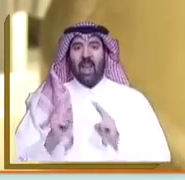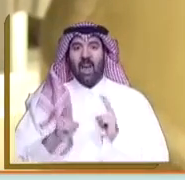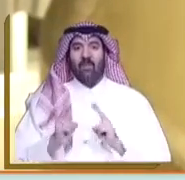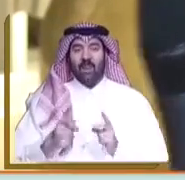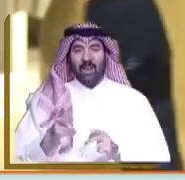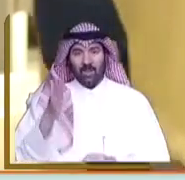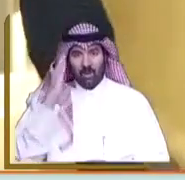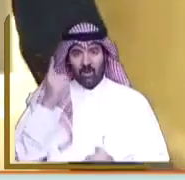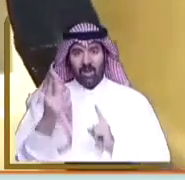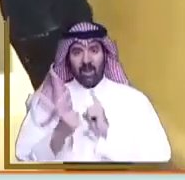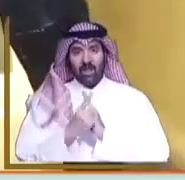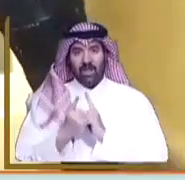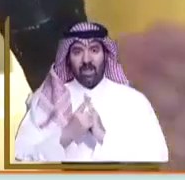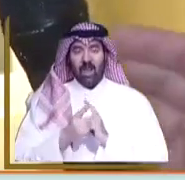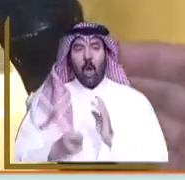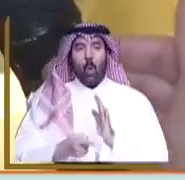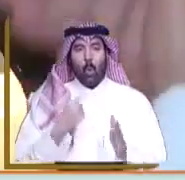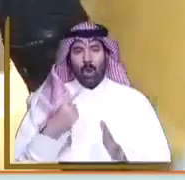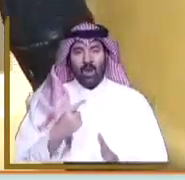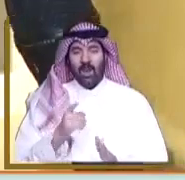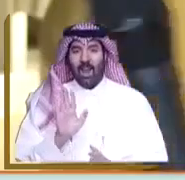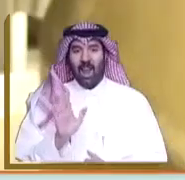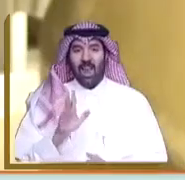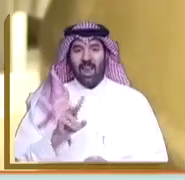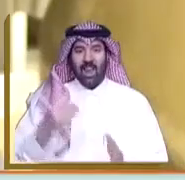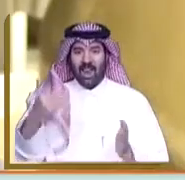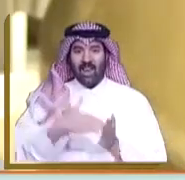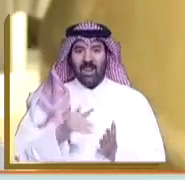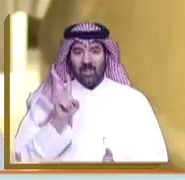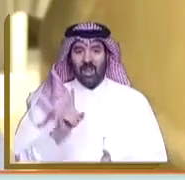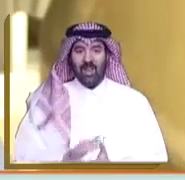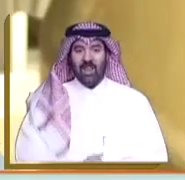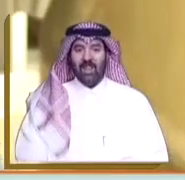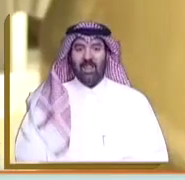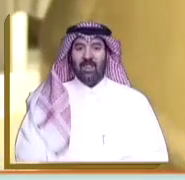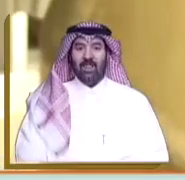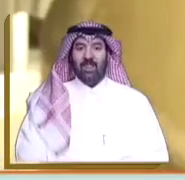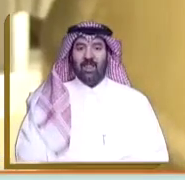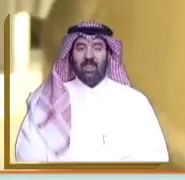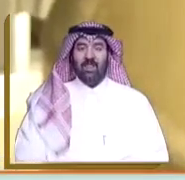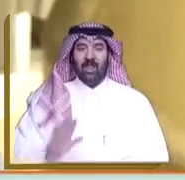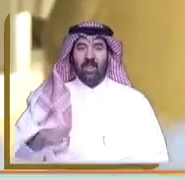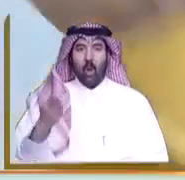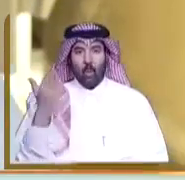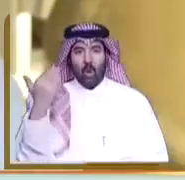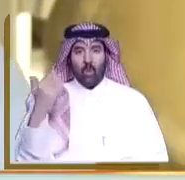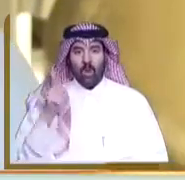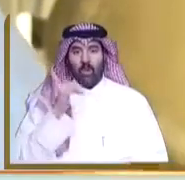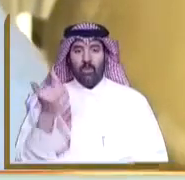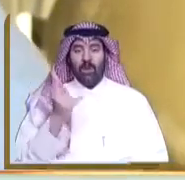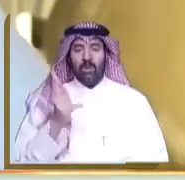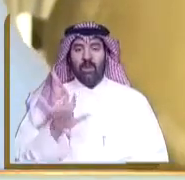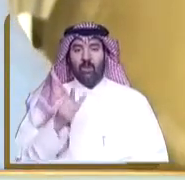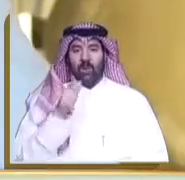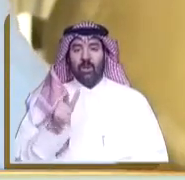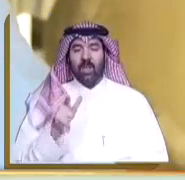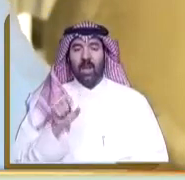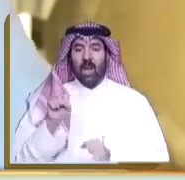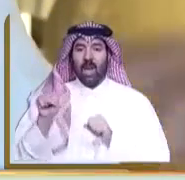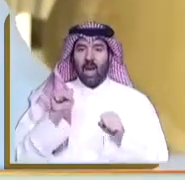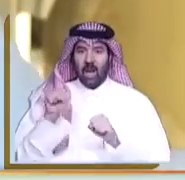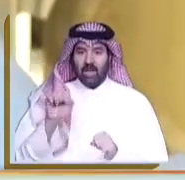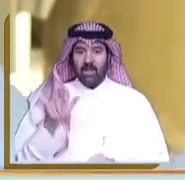اللقاء. أنا أعلم أنها ليست الأولى، وأمل أنها ليست الأخيرة يعني. هذا صحيح، بس لها وقع خاص،